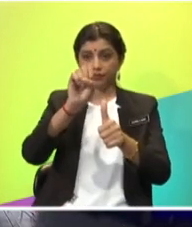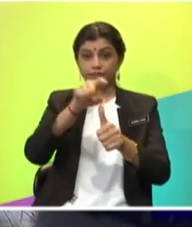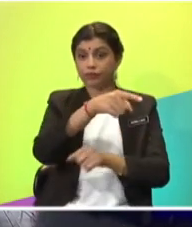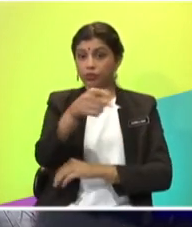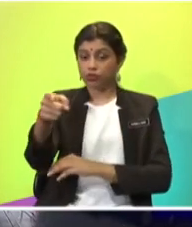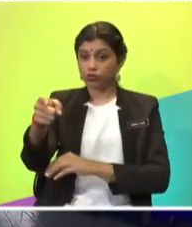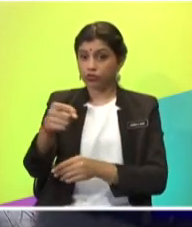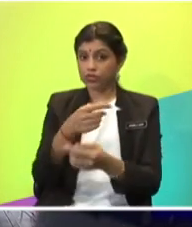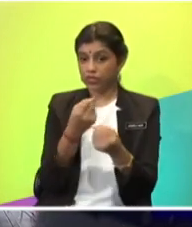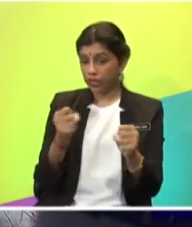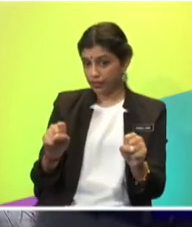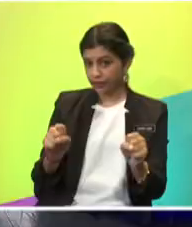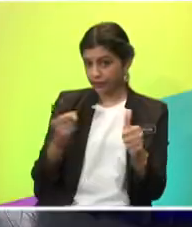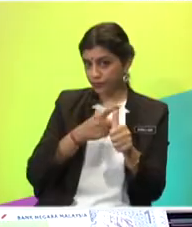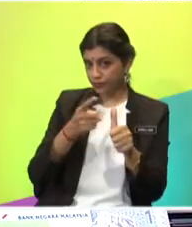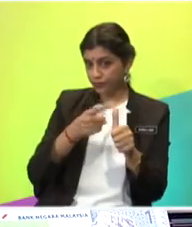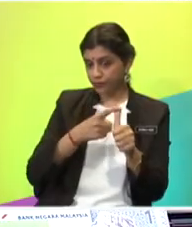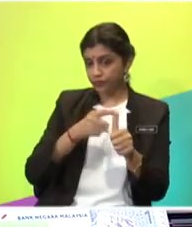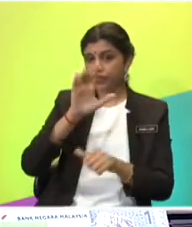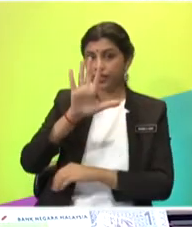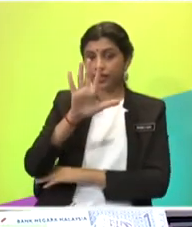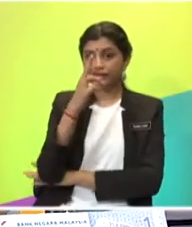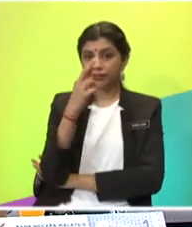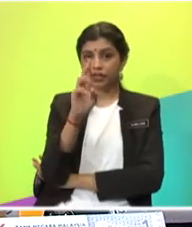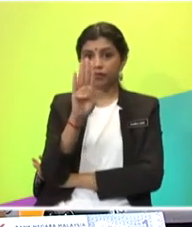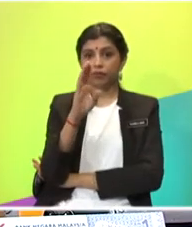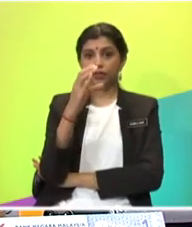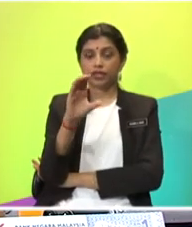kertas skraf. Okey,